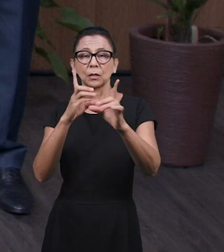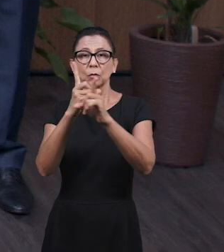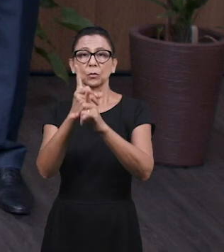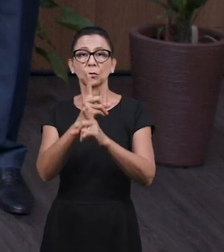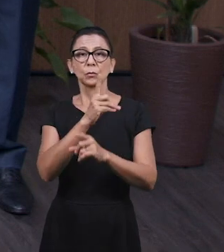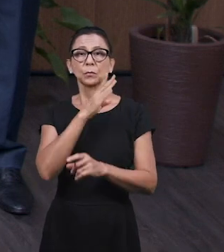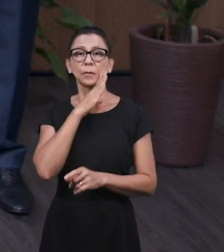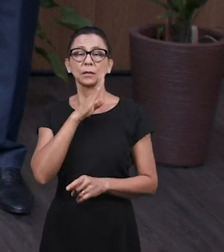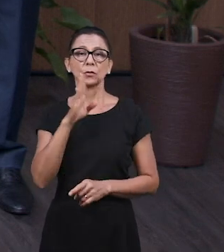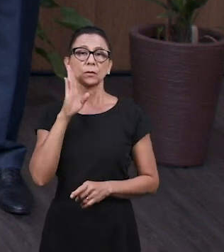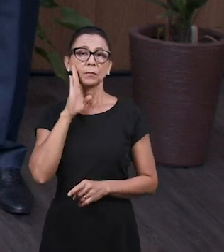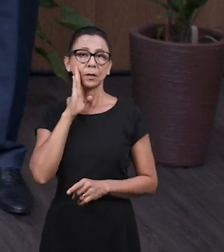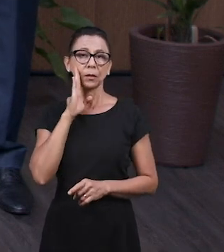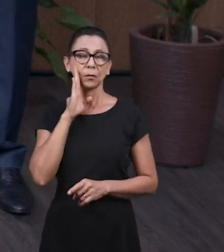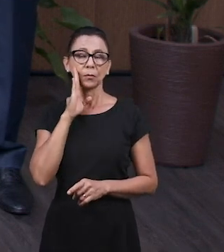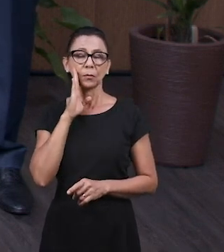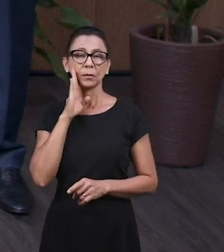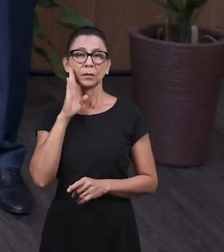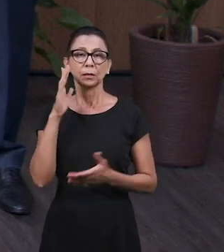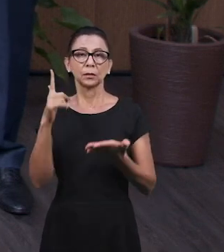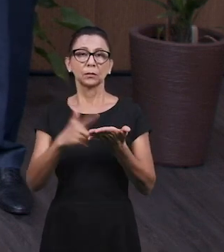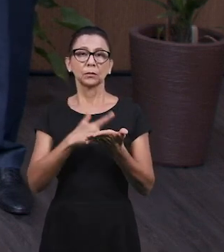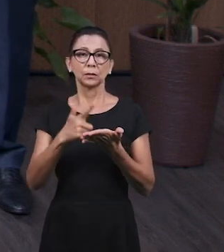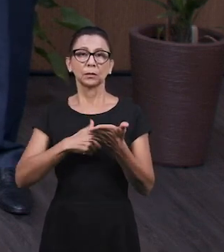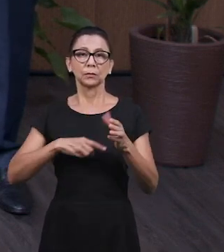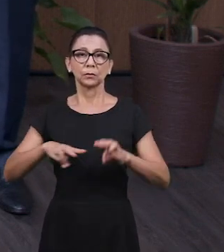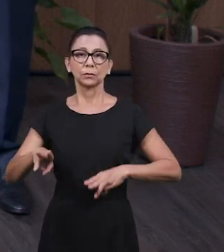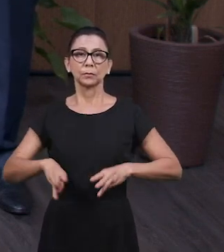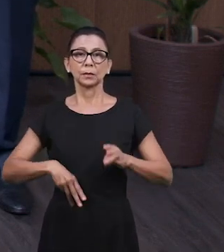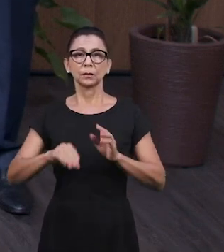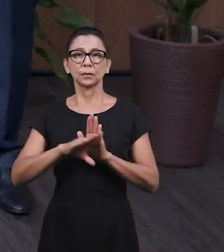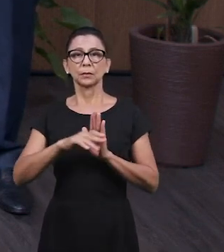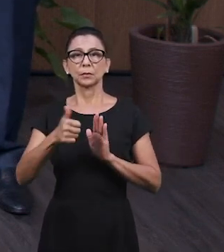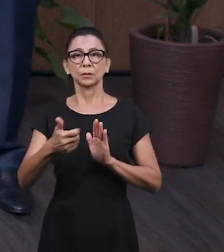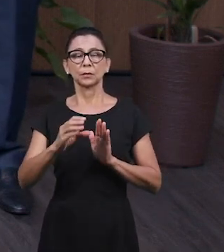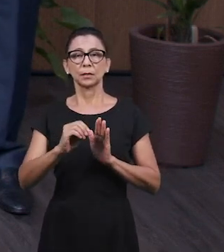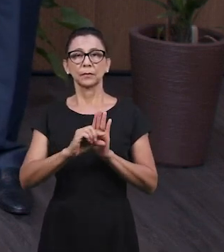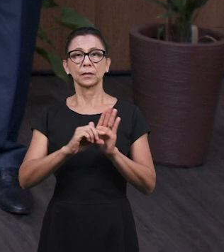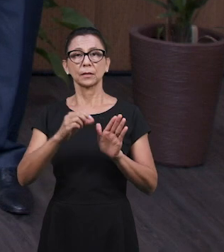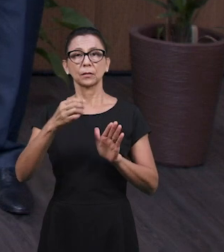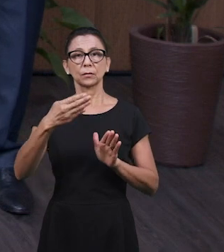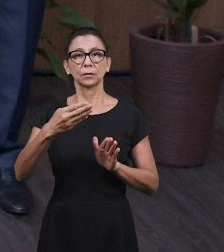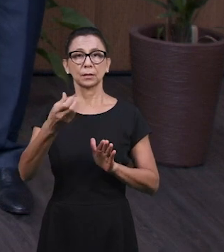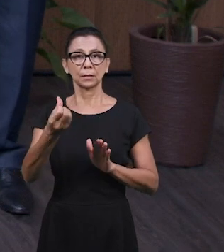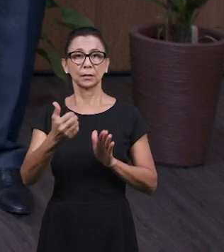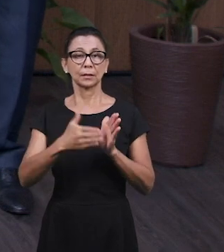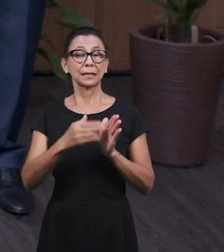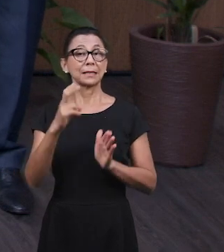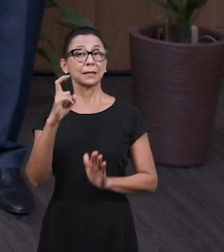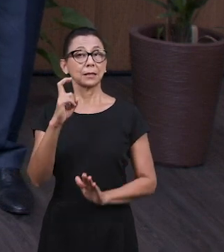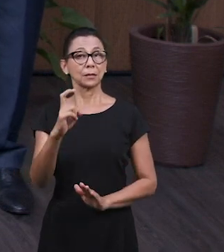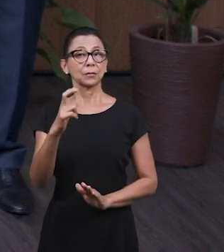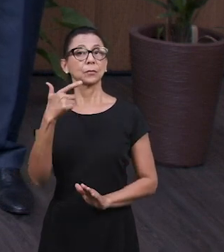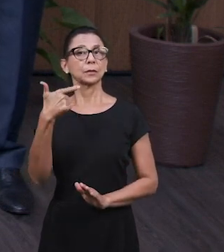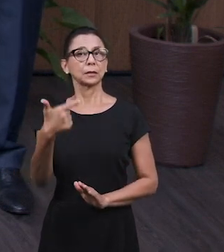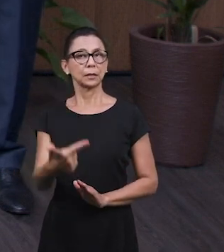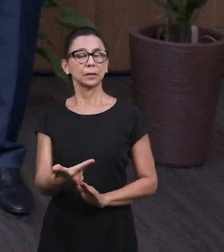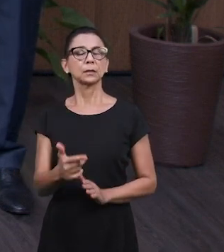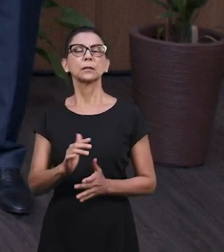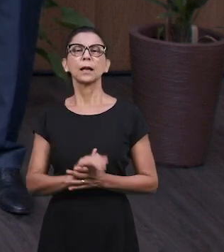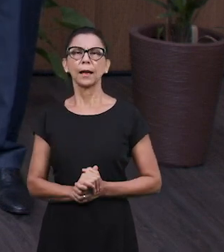Bartimée, enregistré en Marc 10, 46 à 52,